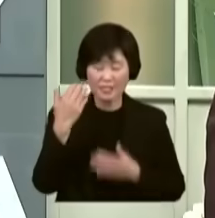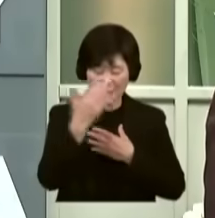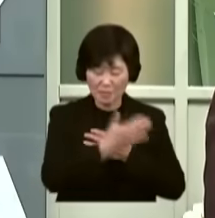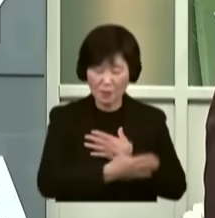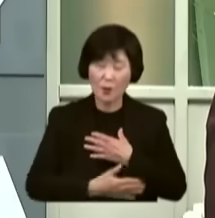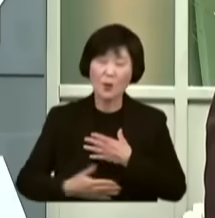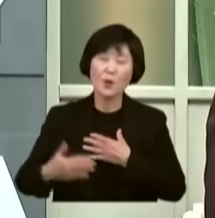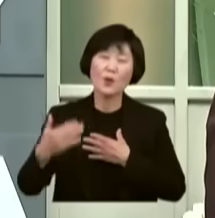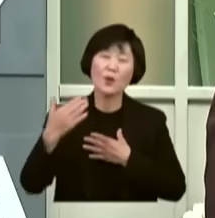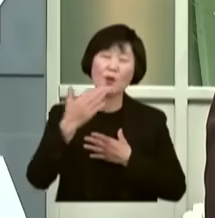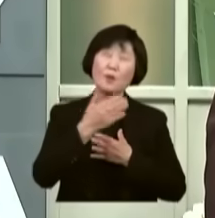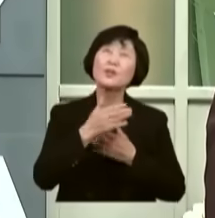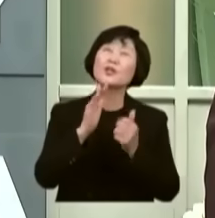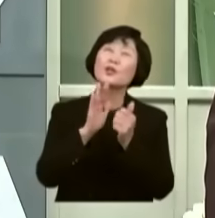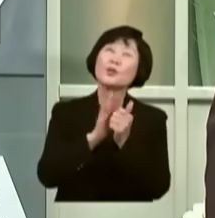몸